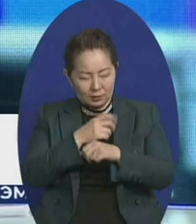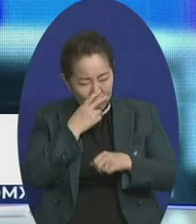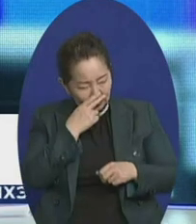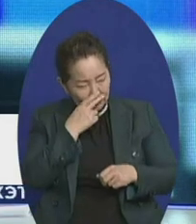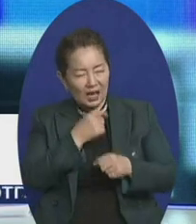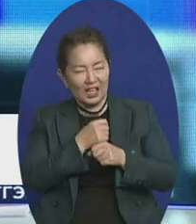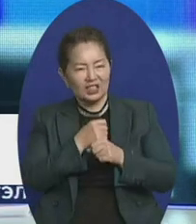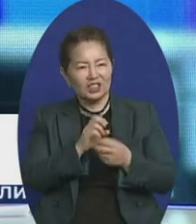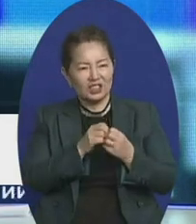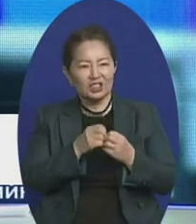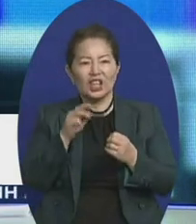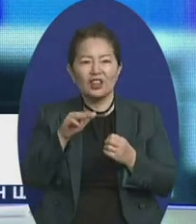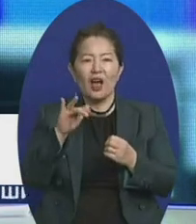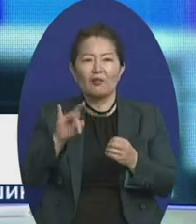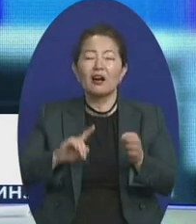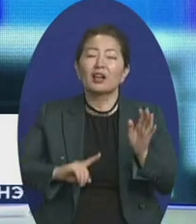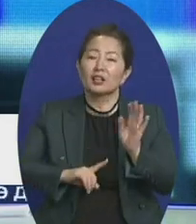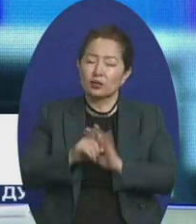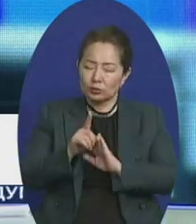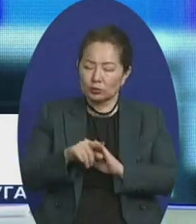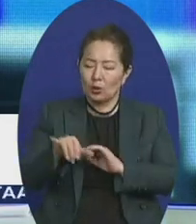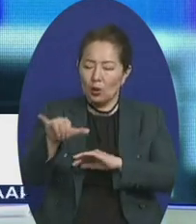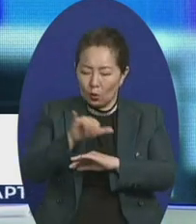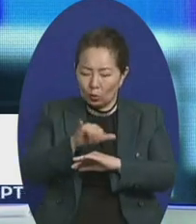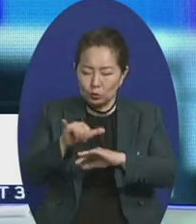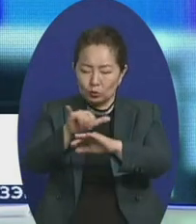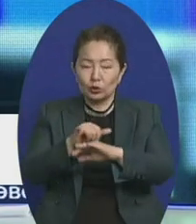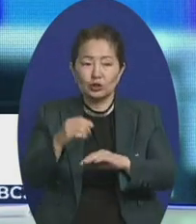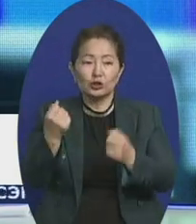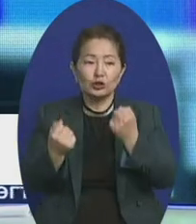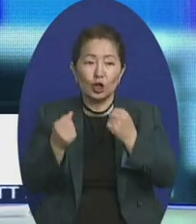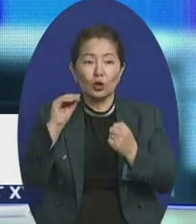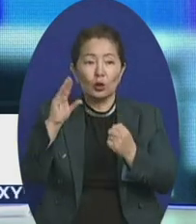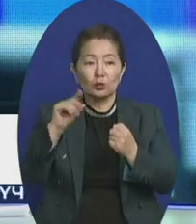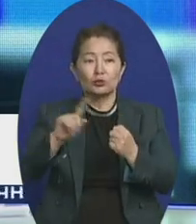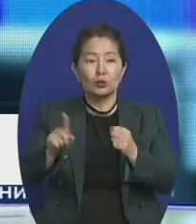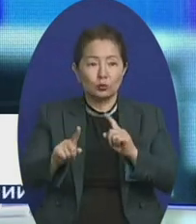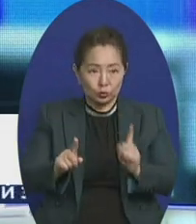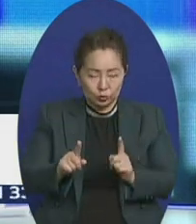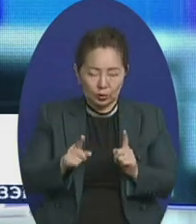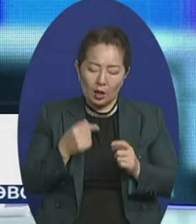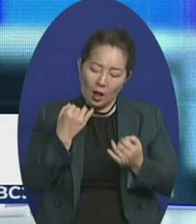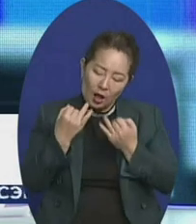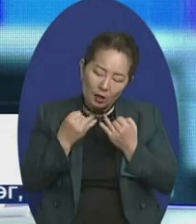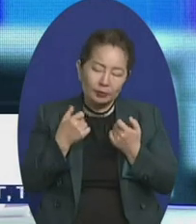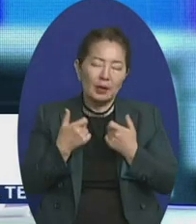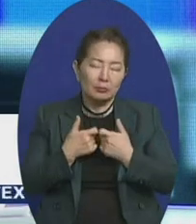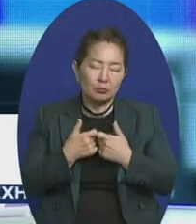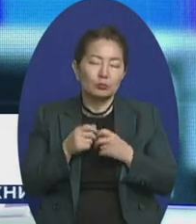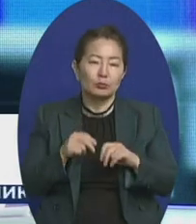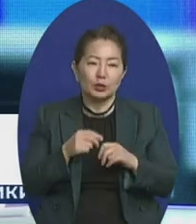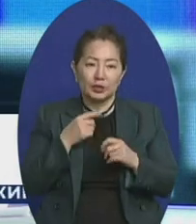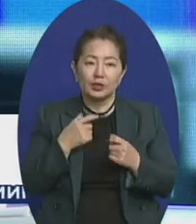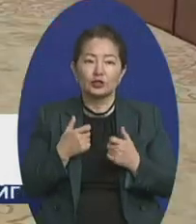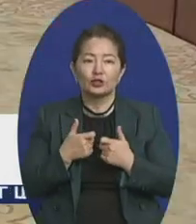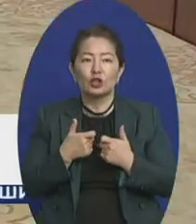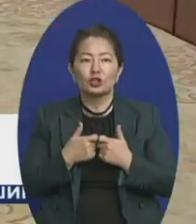болгож тээврэлтийг эхлүүлэх хоёр улсын жолооны үнэлгийг харилцан зөвшөөрөх зэрэг асуудлаар талууд хамтран ажиллахаар тогтлоо.